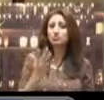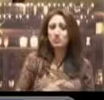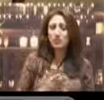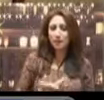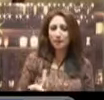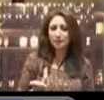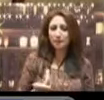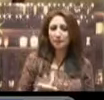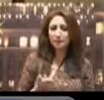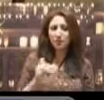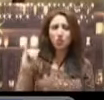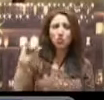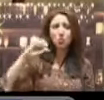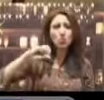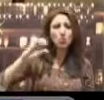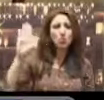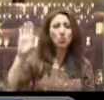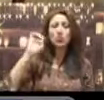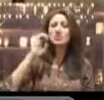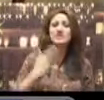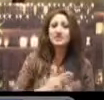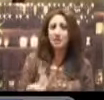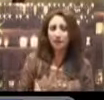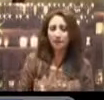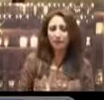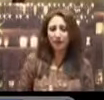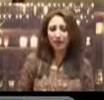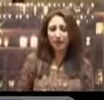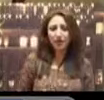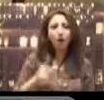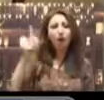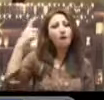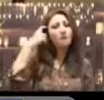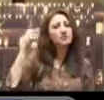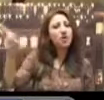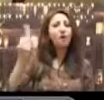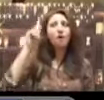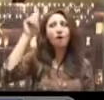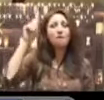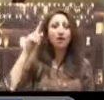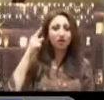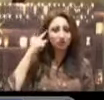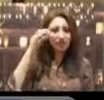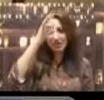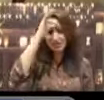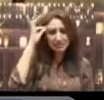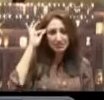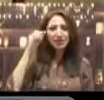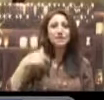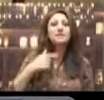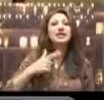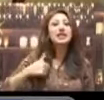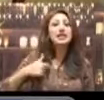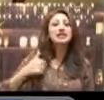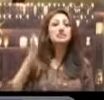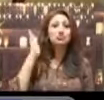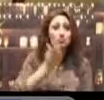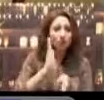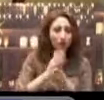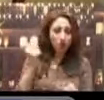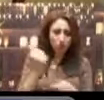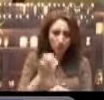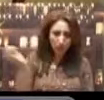مش عارف، او يوسف صبري. يعني كان ممكن تاخد يوسف اسماعيل. والله بص، الخيره فيما اختار الله. يعني هو يعني اشمعنى يعني يوسف الشريف؟ انت